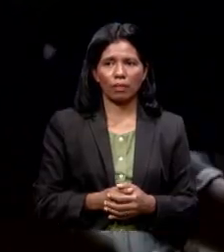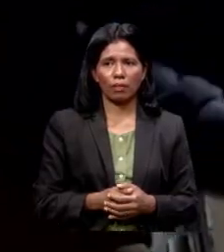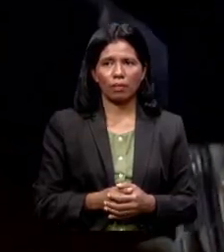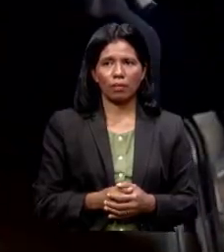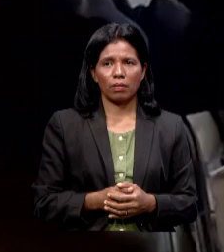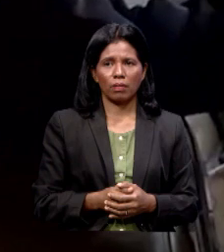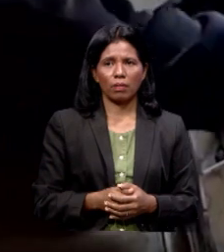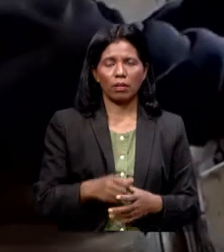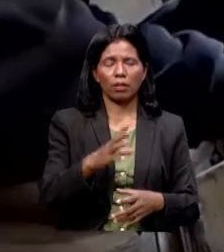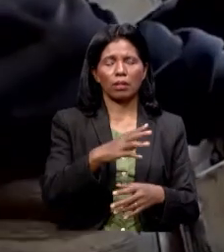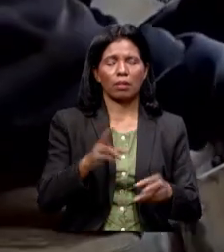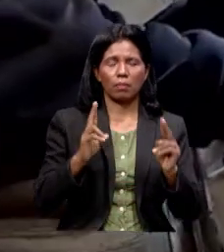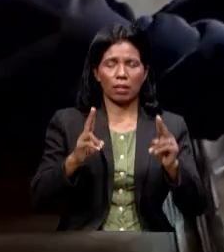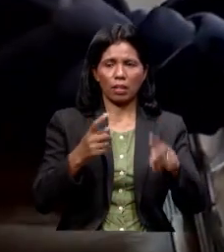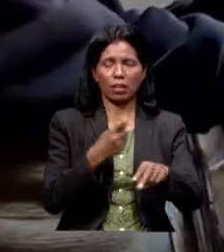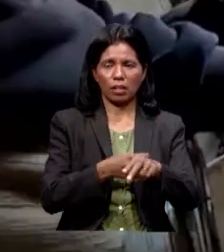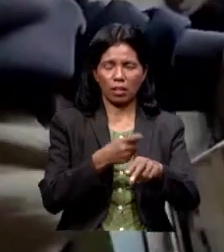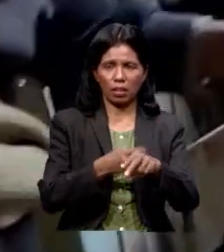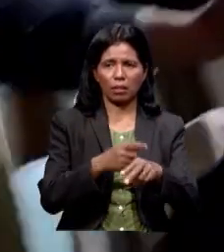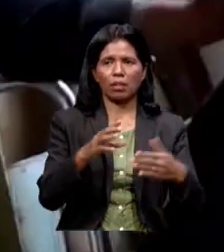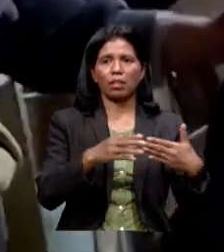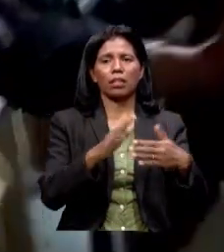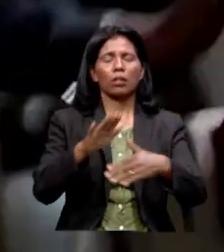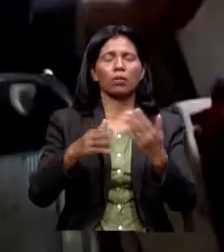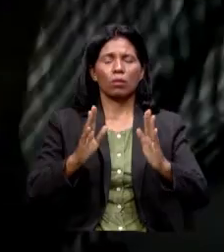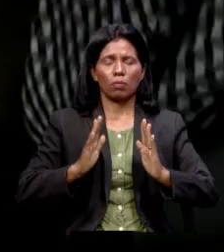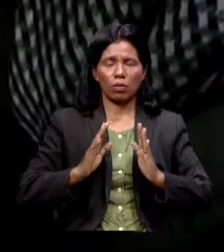Ia kondisang malirin tempu inverno ne, lider bot husina sang rua